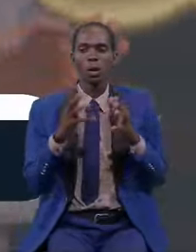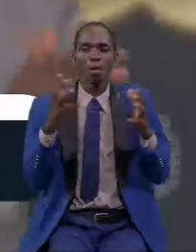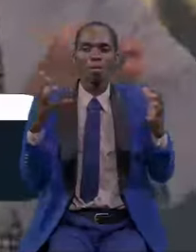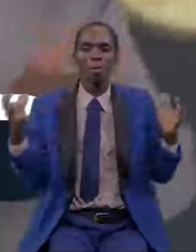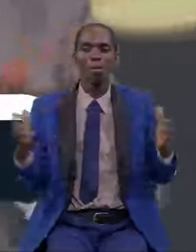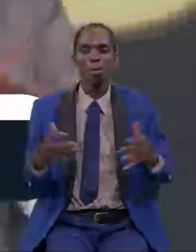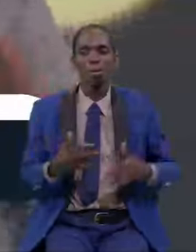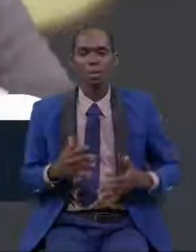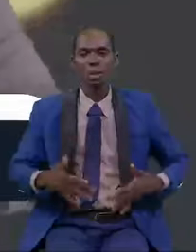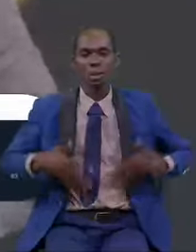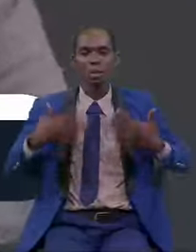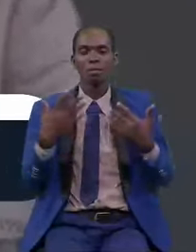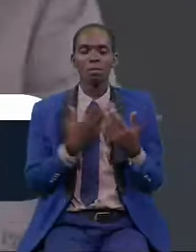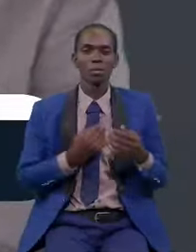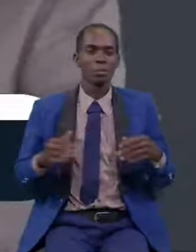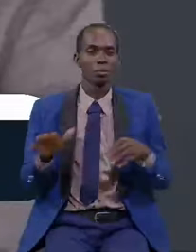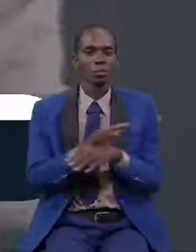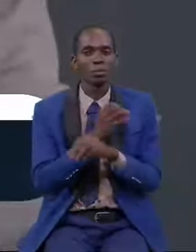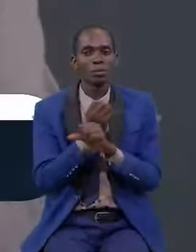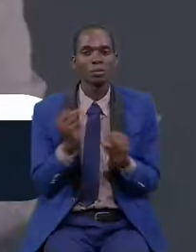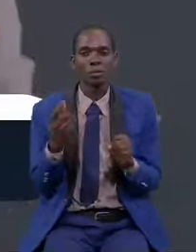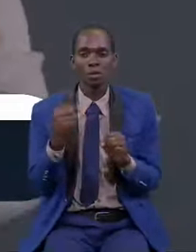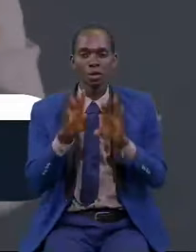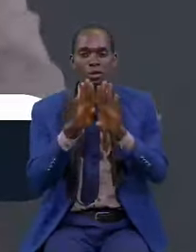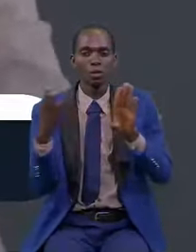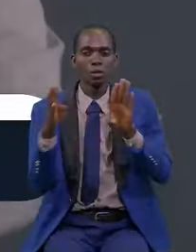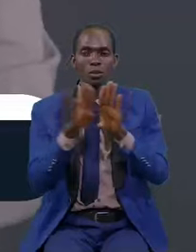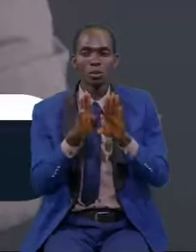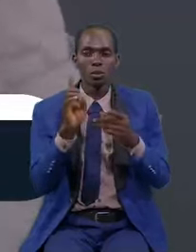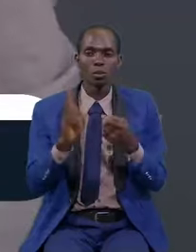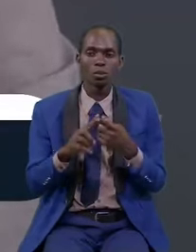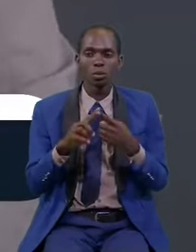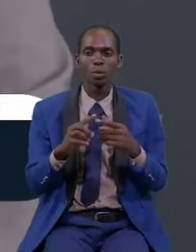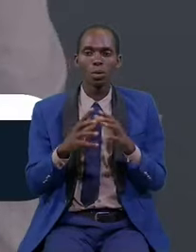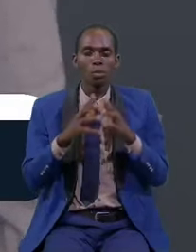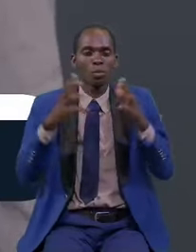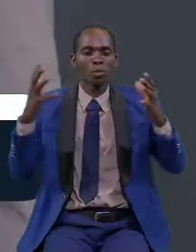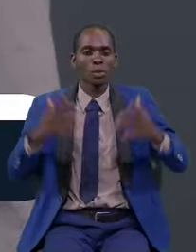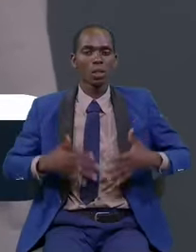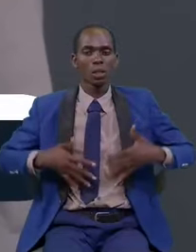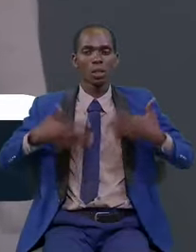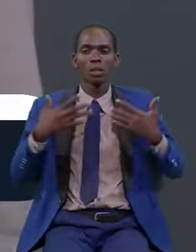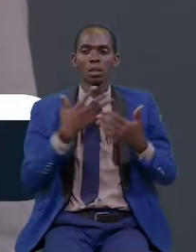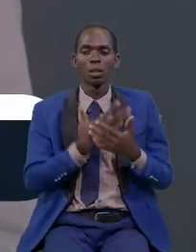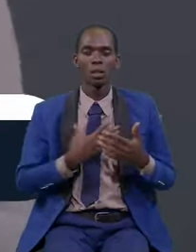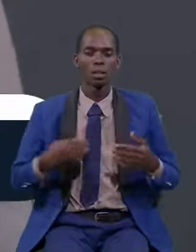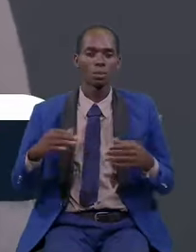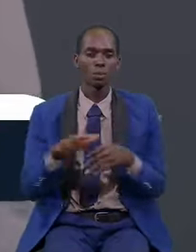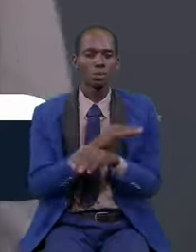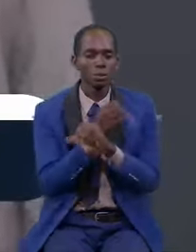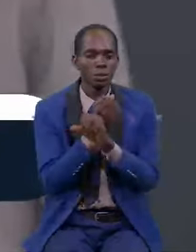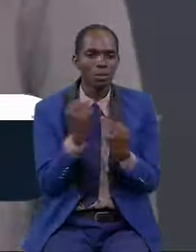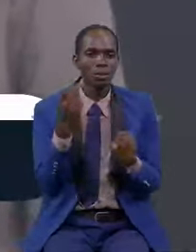salut. La porte à la vie abondante et au plein salut. Voyons encore Jean chapitre